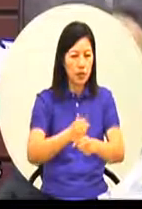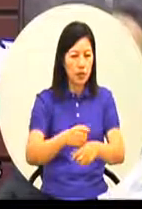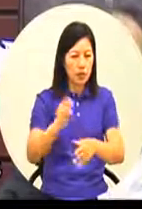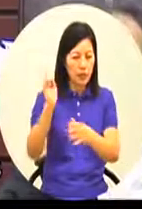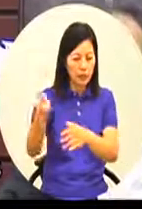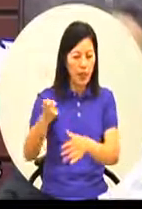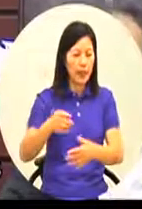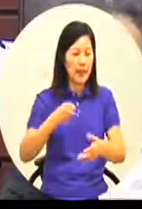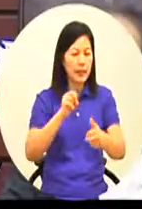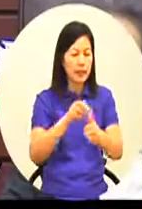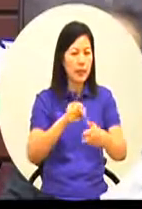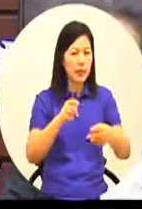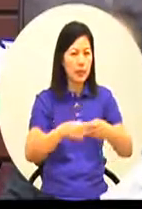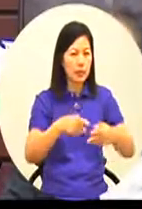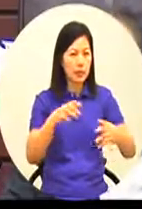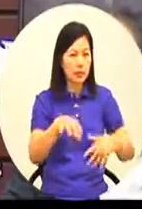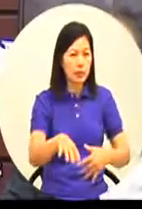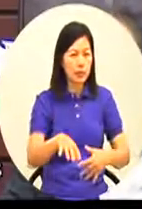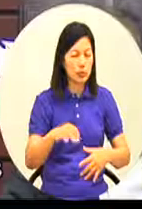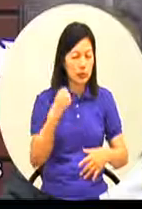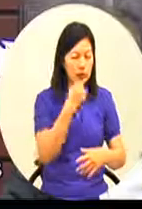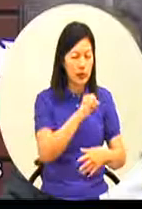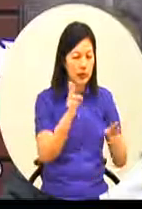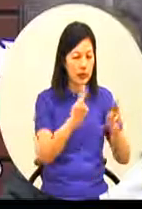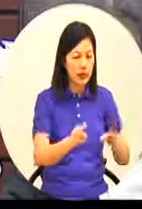进一步跟台电来做一个讨论。